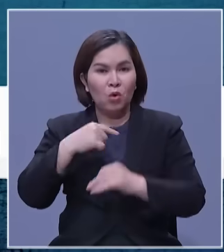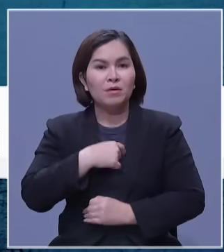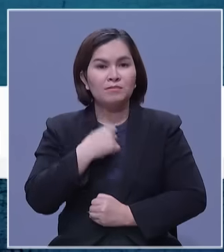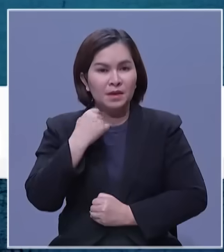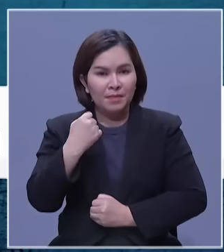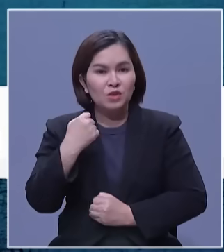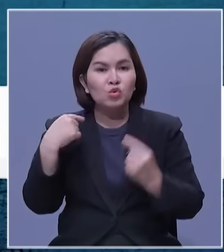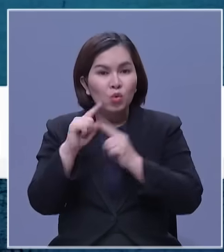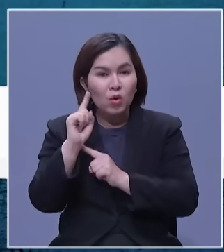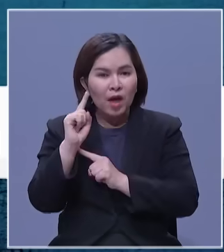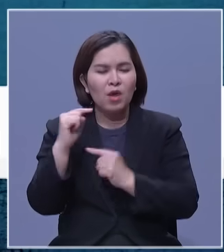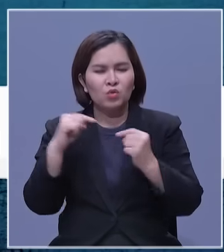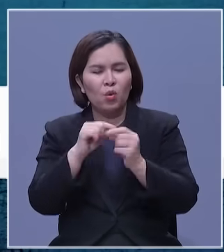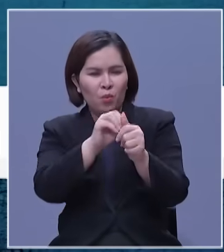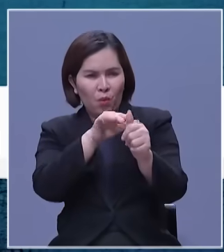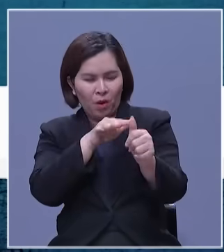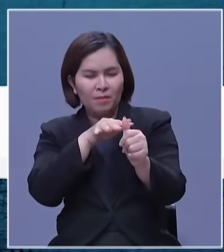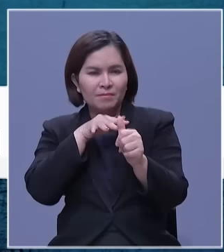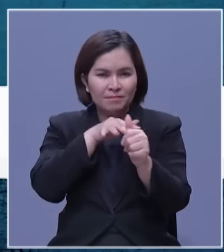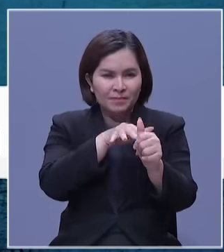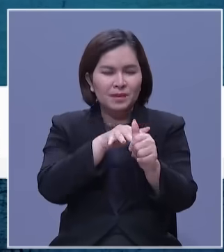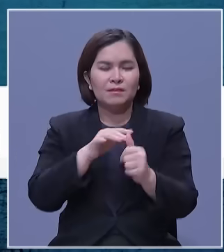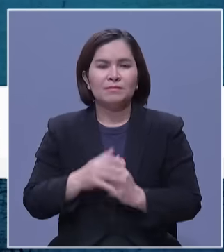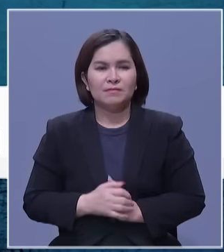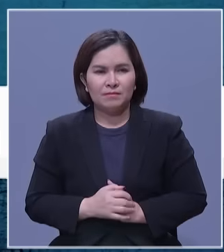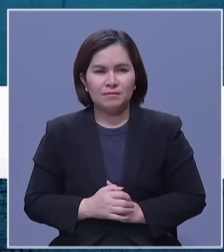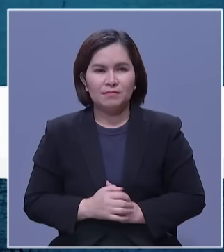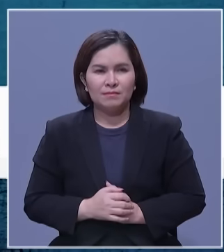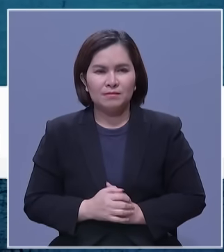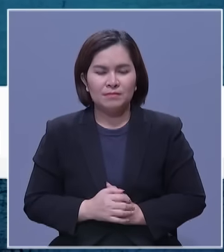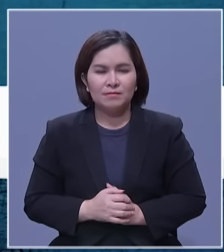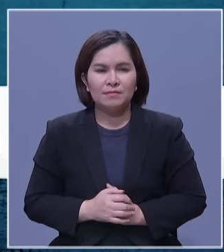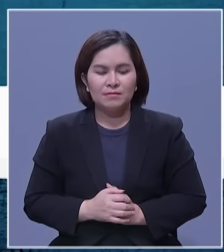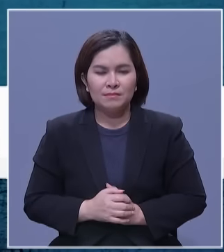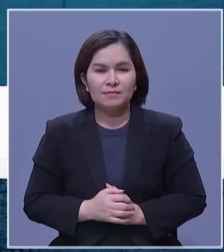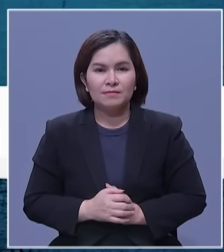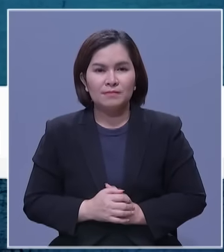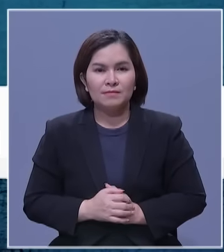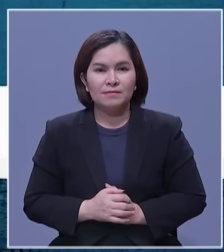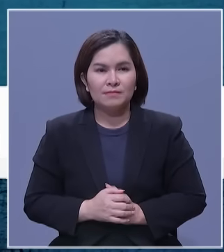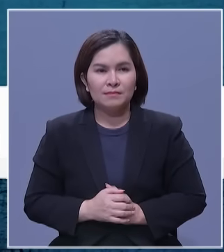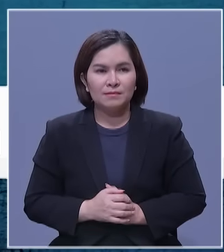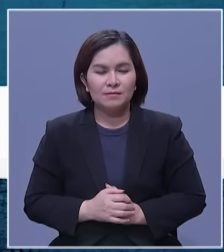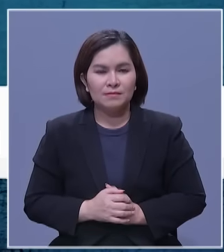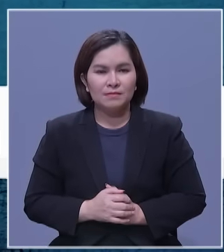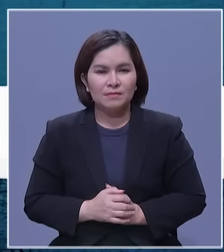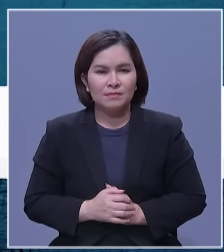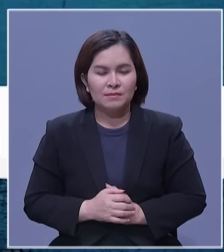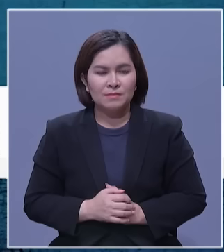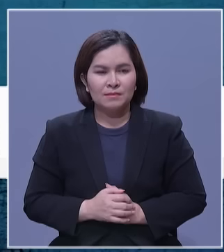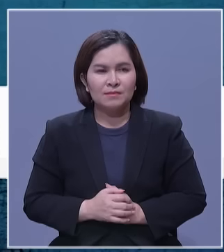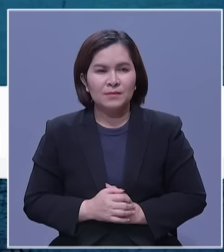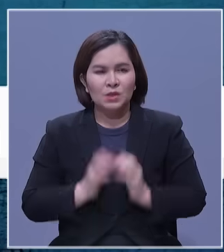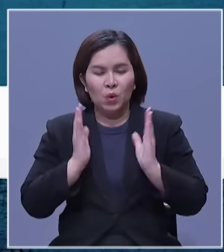นา จ นะครับคือพวกใจถึงพึ่งได้อะไรอย่างเงี้ยนะครับเพราะฉะนั้นตรงนี้เนี่ยแล้วคนที่ให้ความเห็น